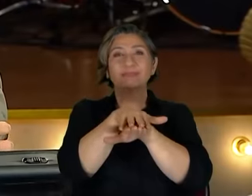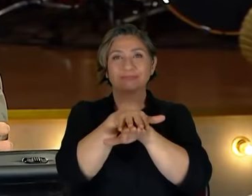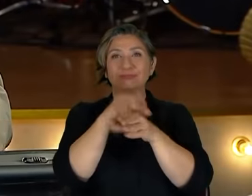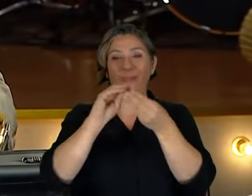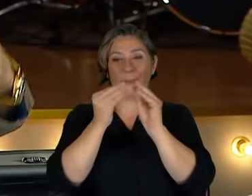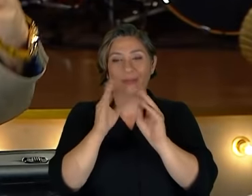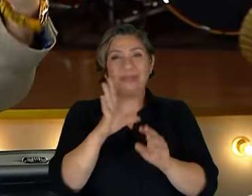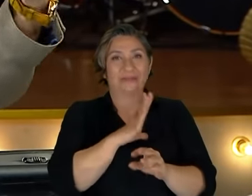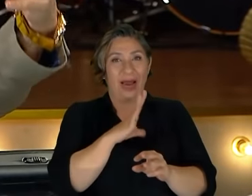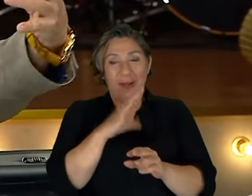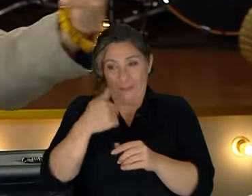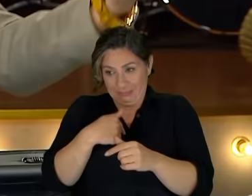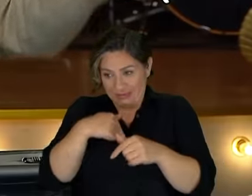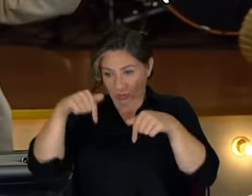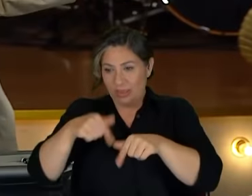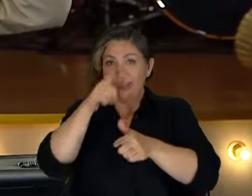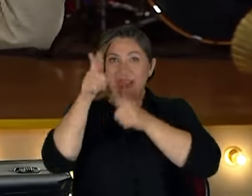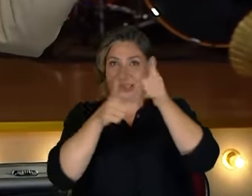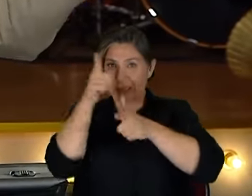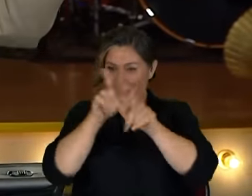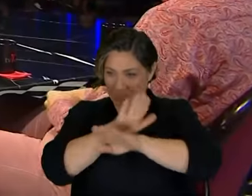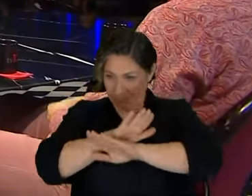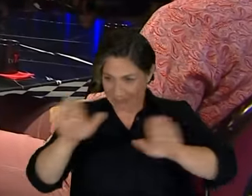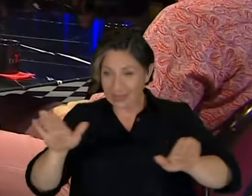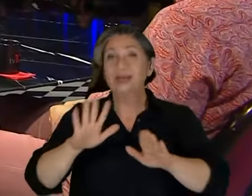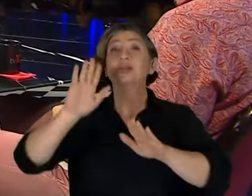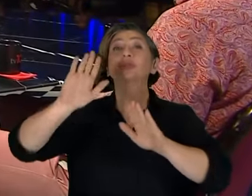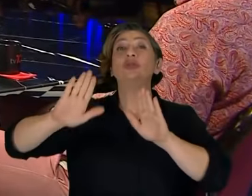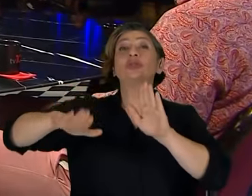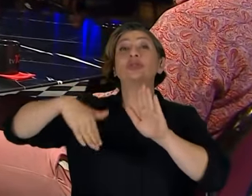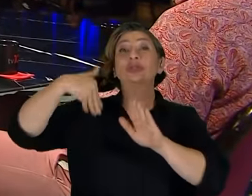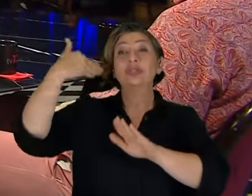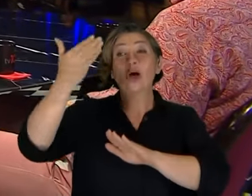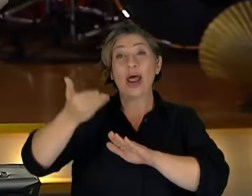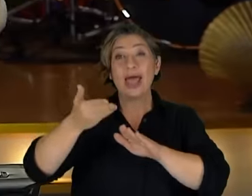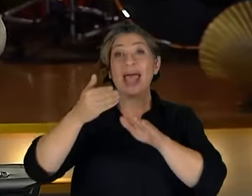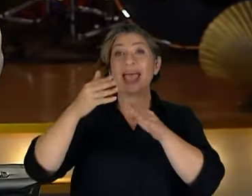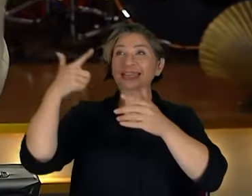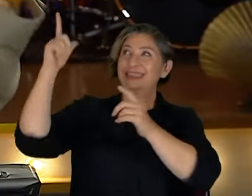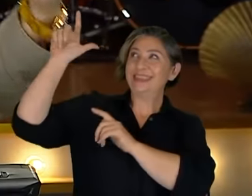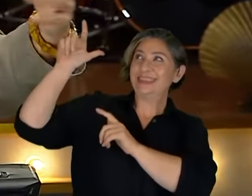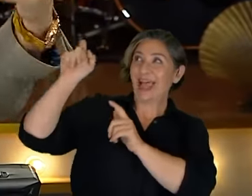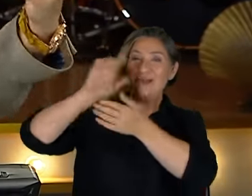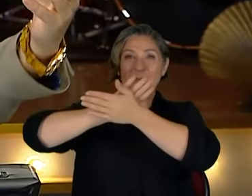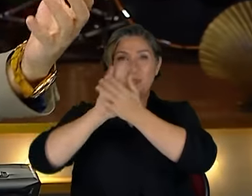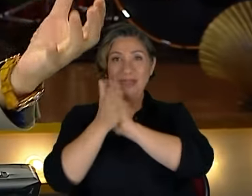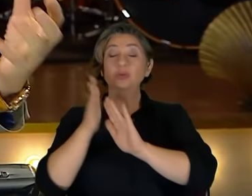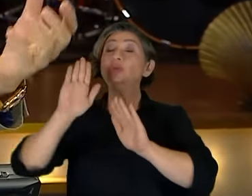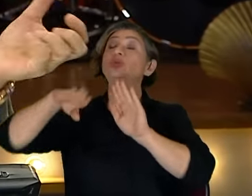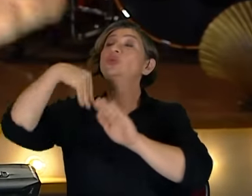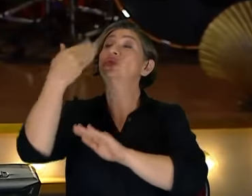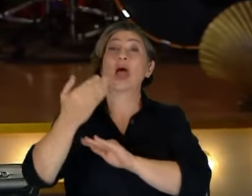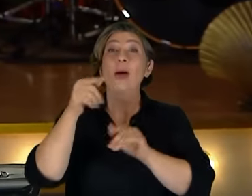bir problemimiz var. Yani biz burada çekiniyoruz. Programı çekiniyoruz. Programımızın selfiesini çekiniyoruz. Sonra